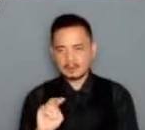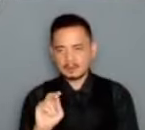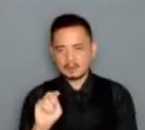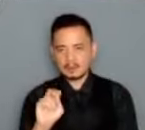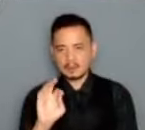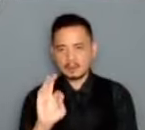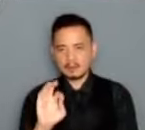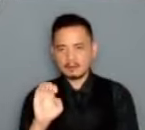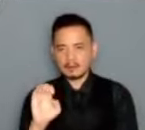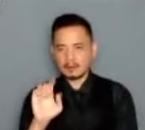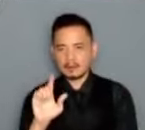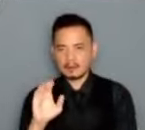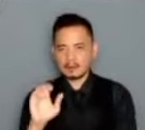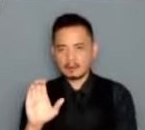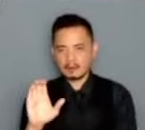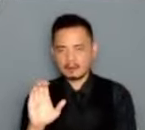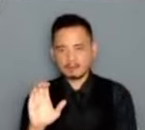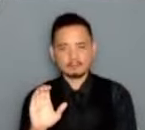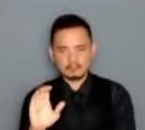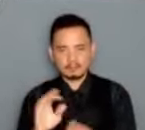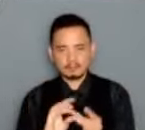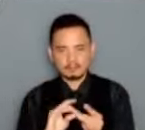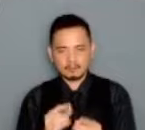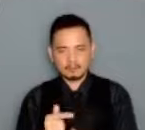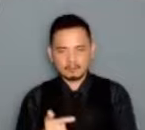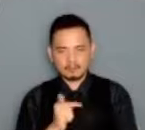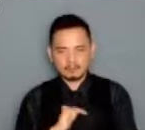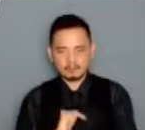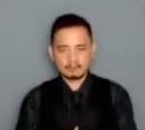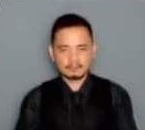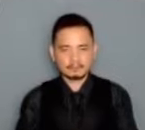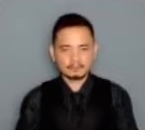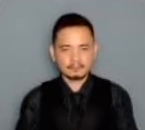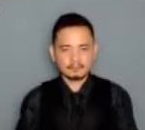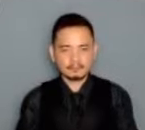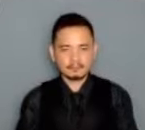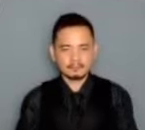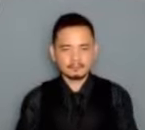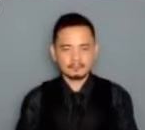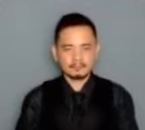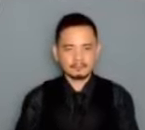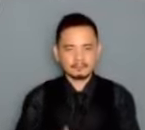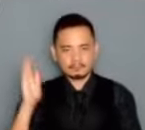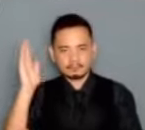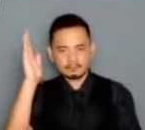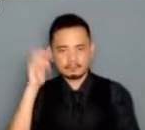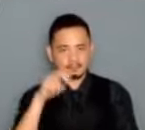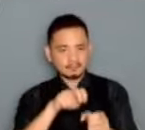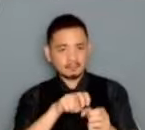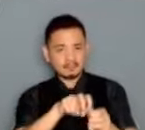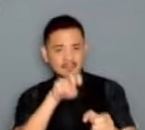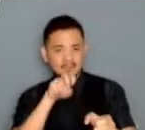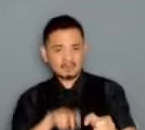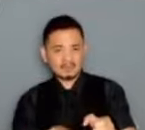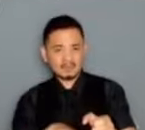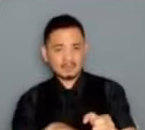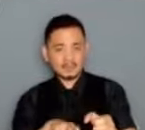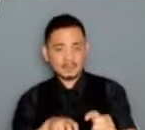Ang aking pagbibitiw ay hindi lulan ng kahinaan, kundi